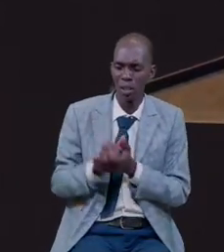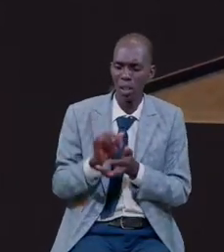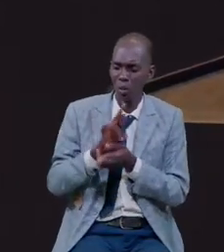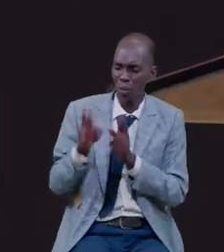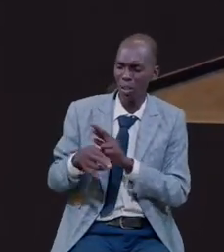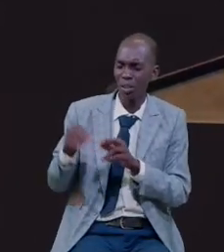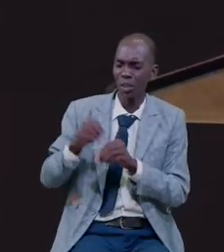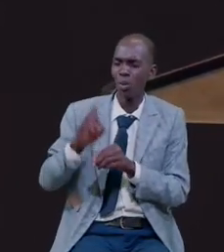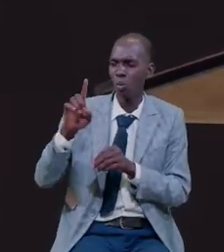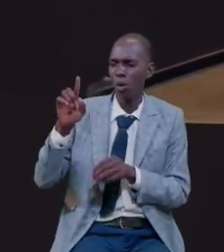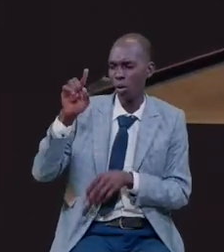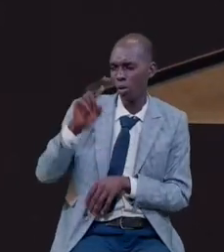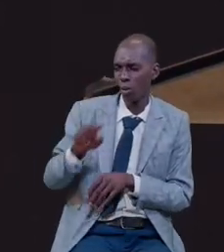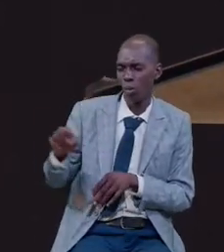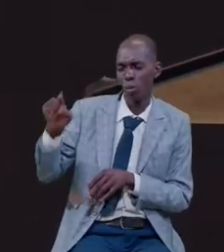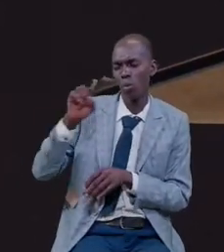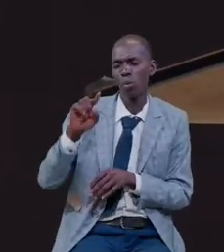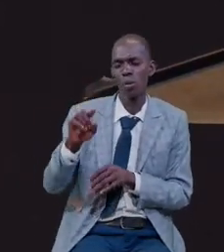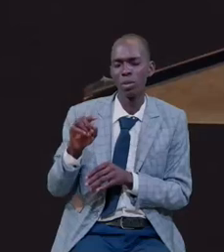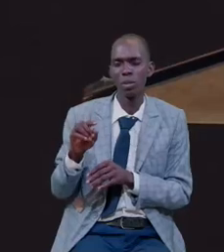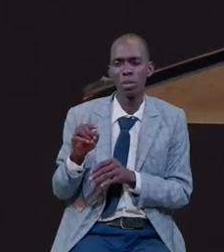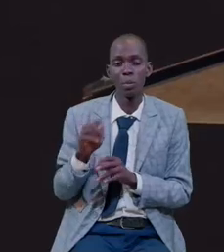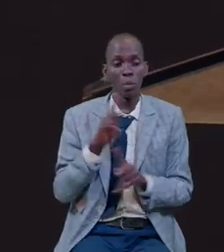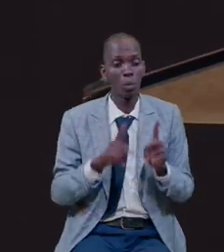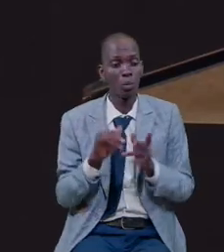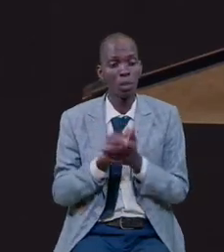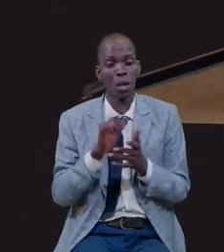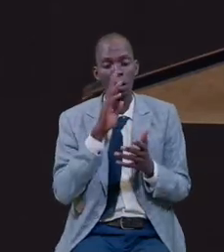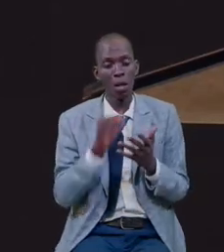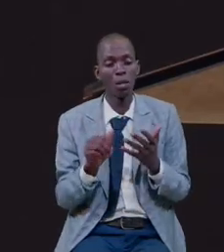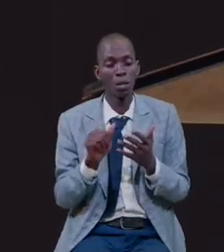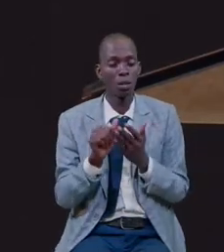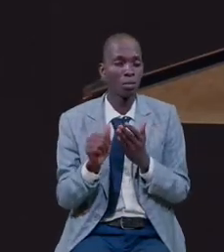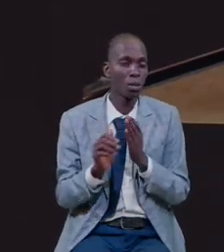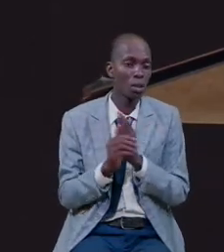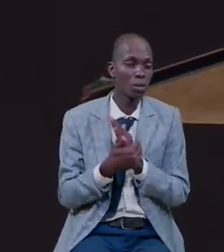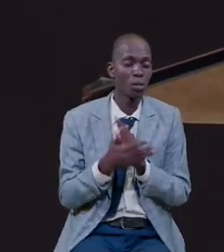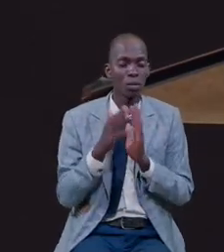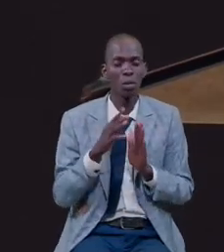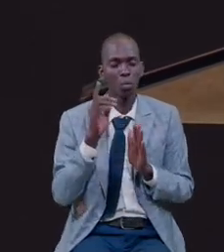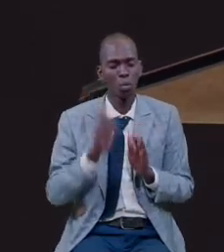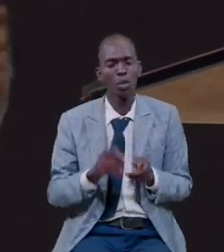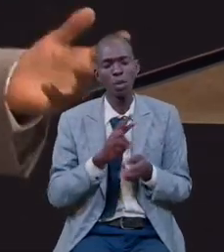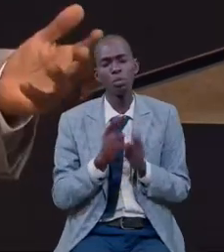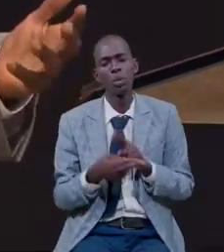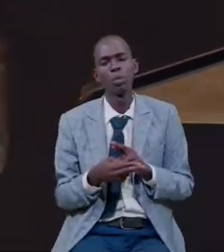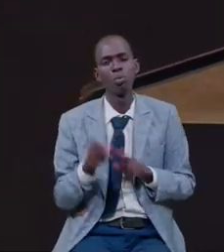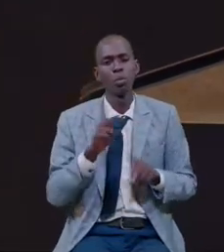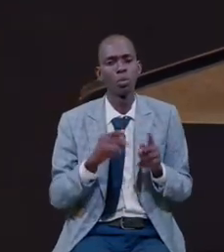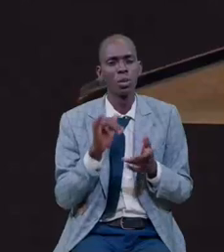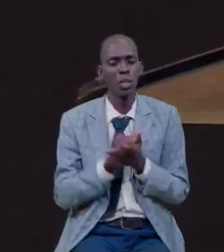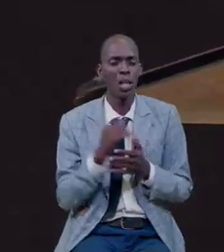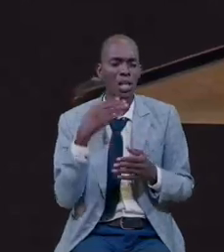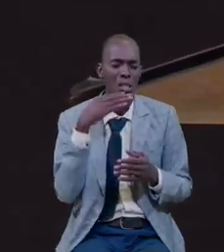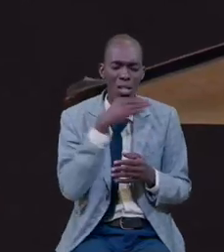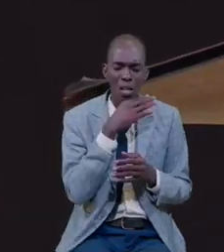tirelire. Les adultères doivent se repentir, les menteurs doivent se repentir, et